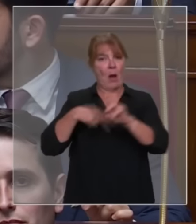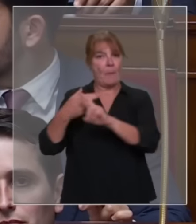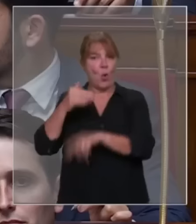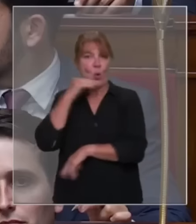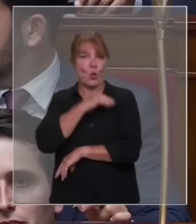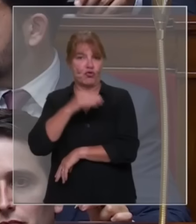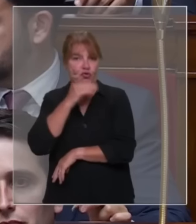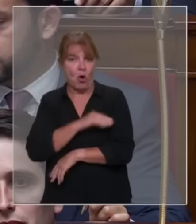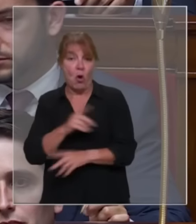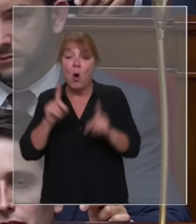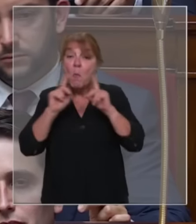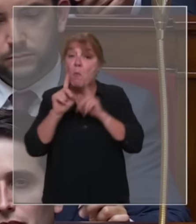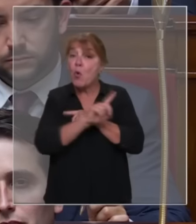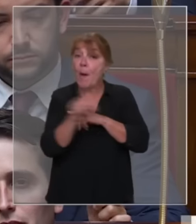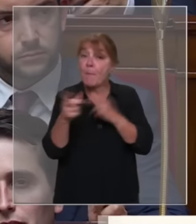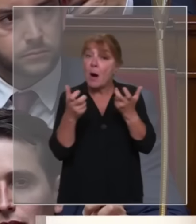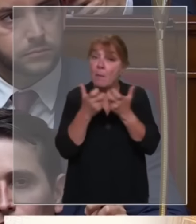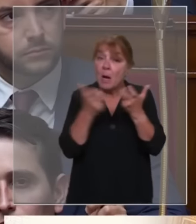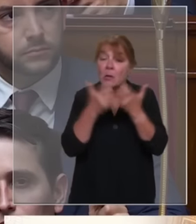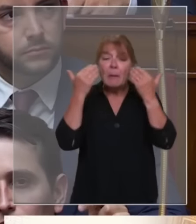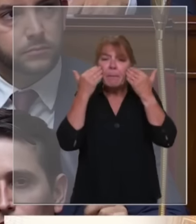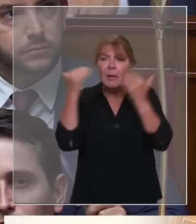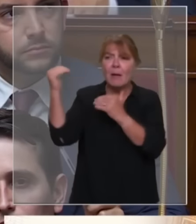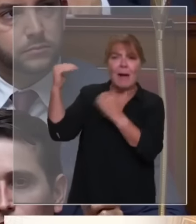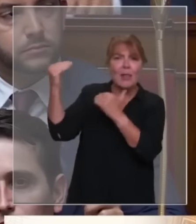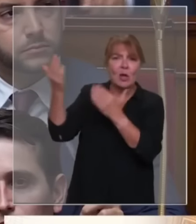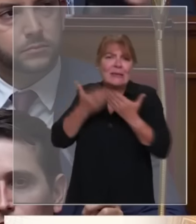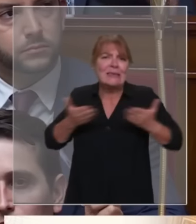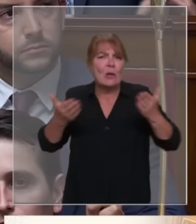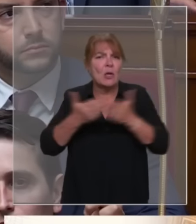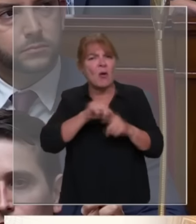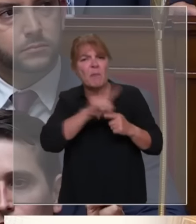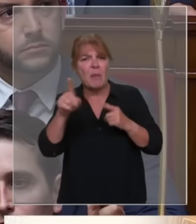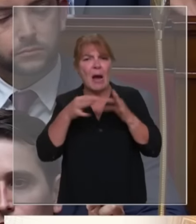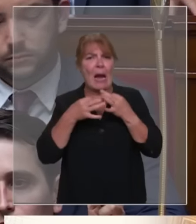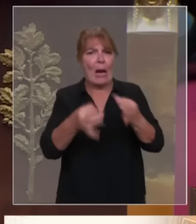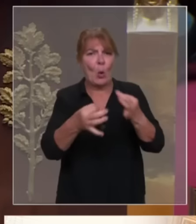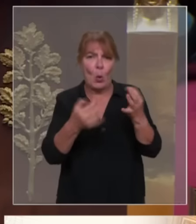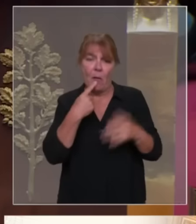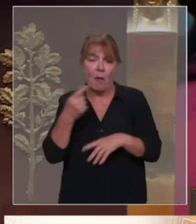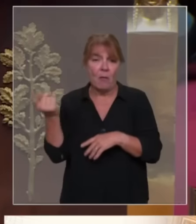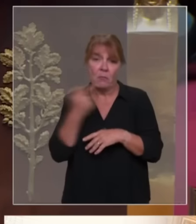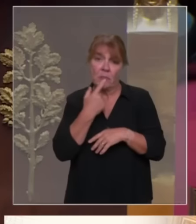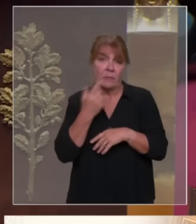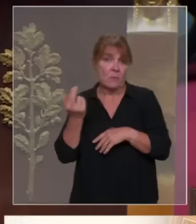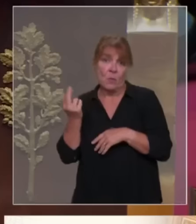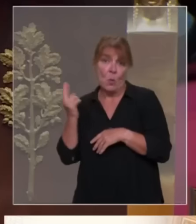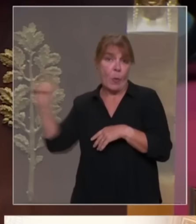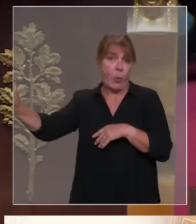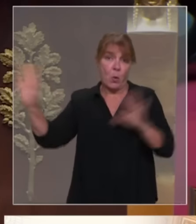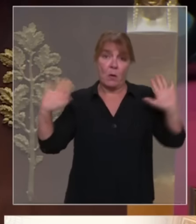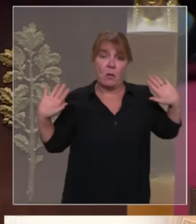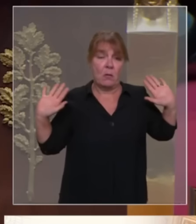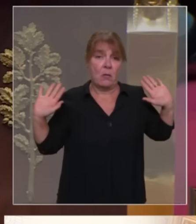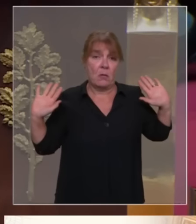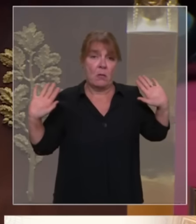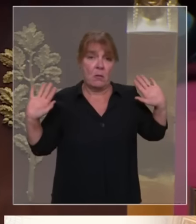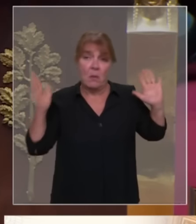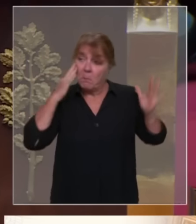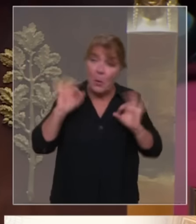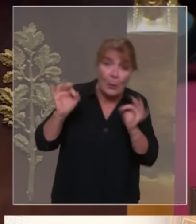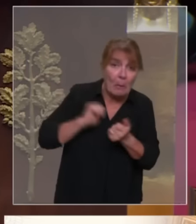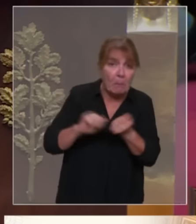la prolongation exceptionnelle de la rétention des étrangers en situation irrégulière pour mieux exécuter les obligations de quitter le territoire